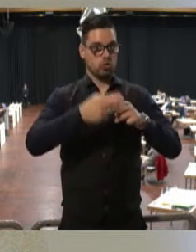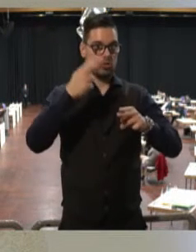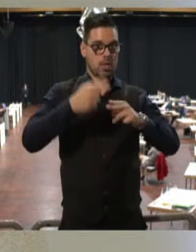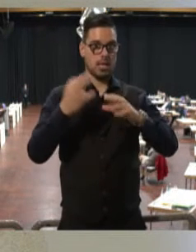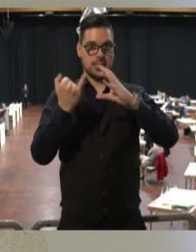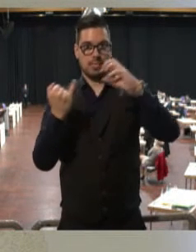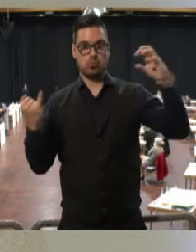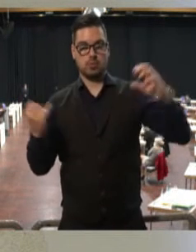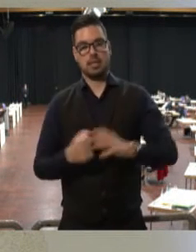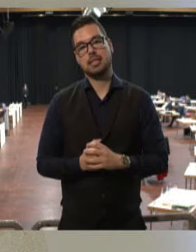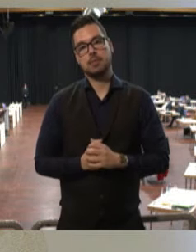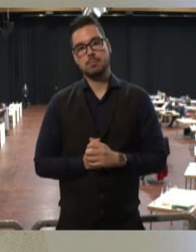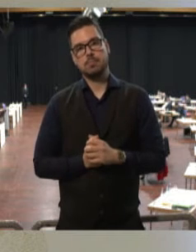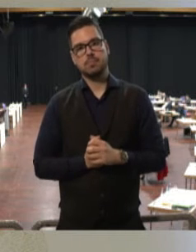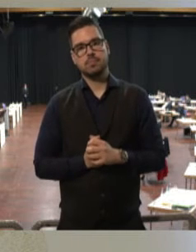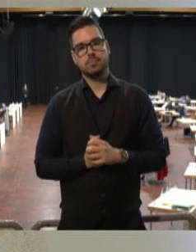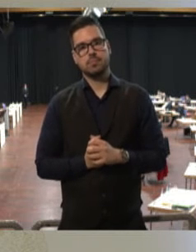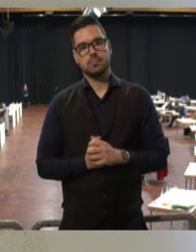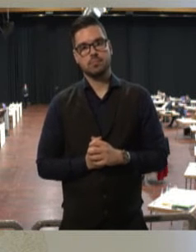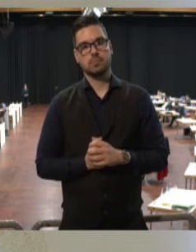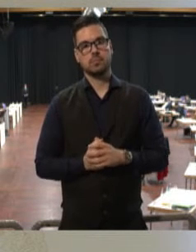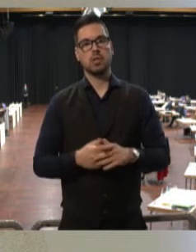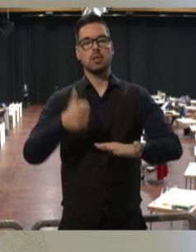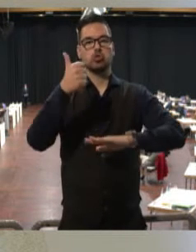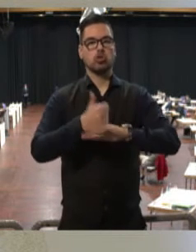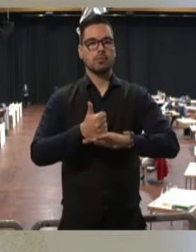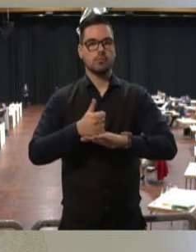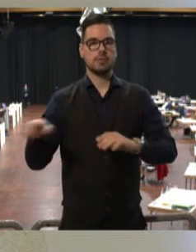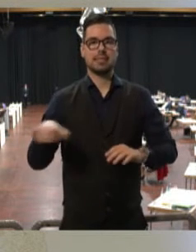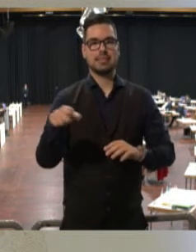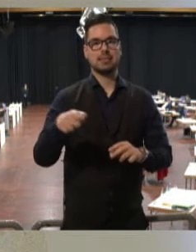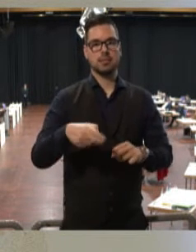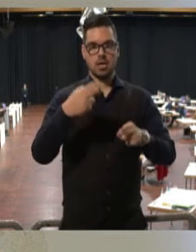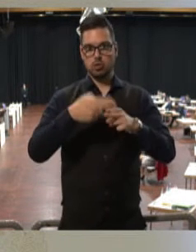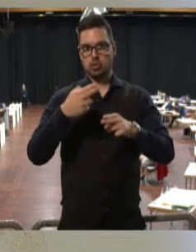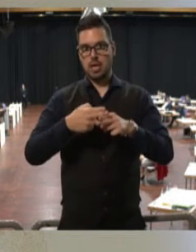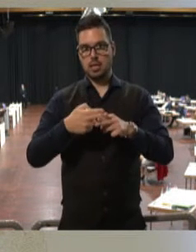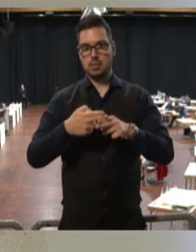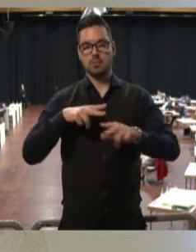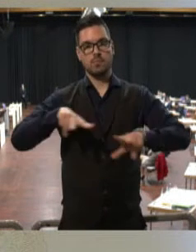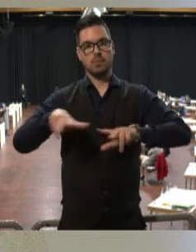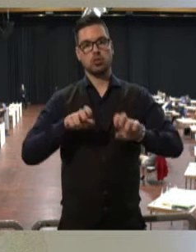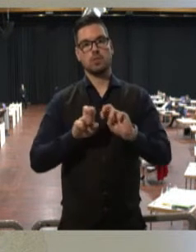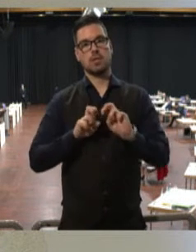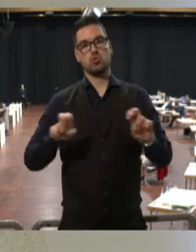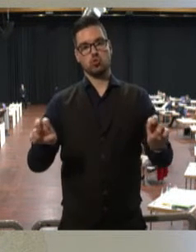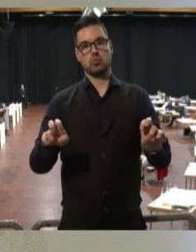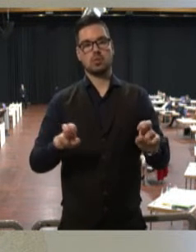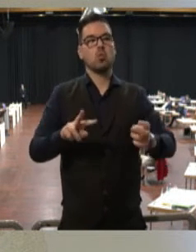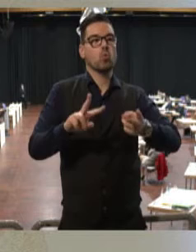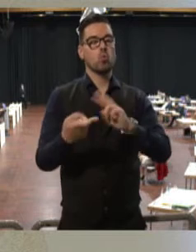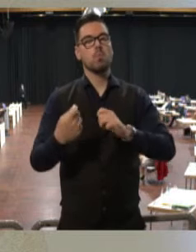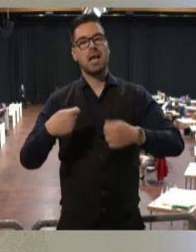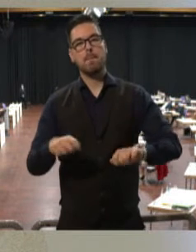noch kurz ein Wort. Wir hatten vor kurzem den Chef von Saarstahl im Wirtschaftsausschuss. Er hat davon gesprochen, dass der Umbau